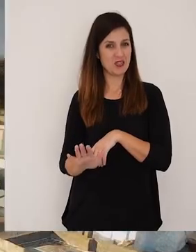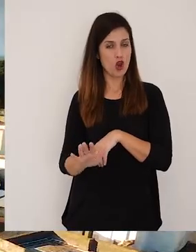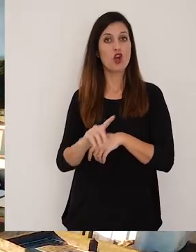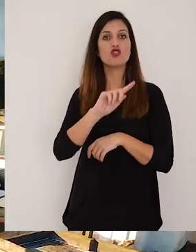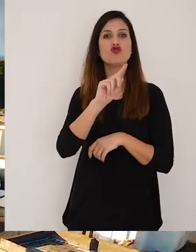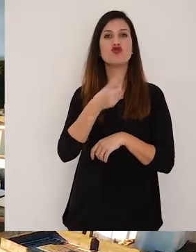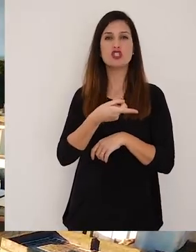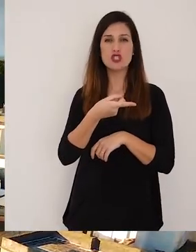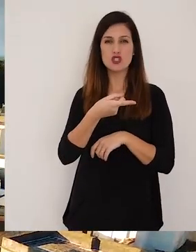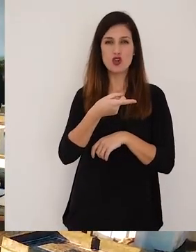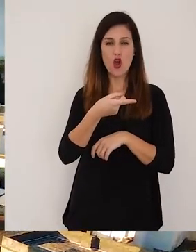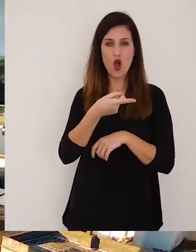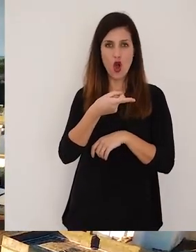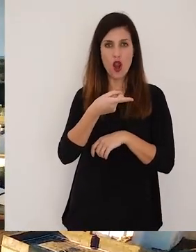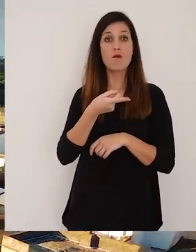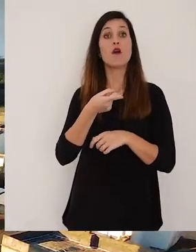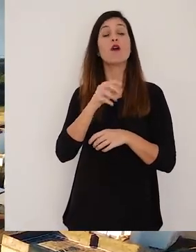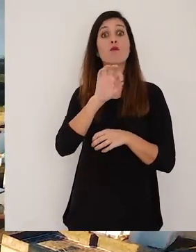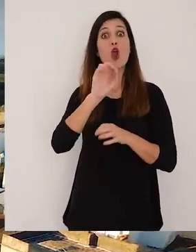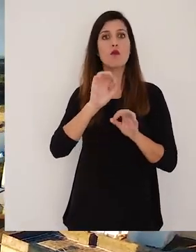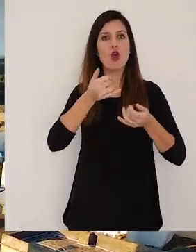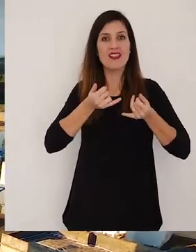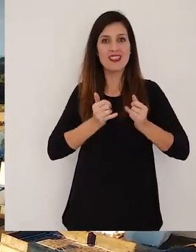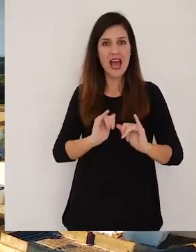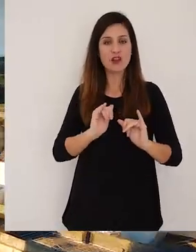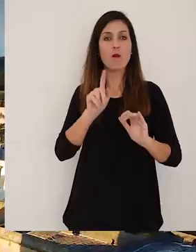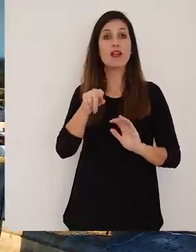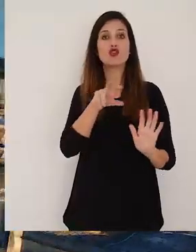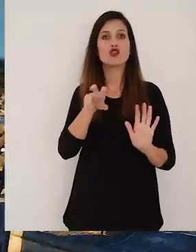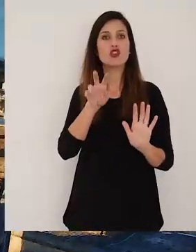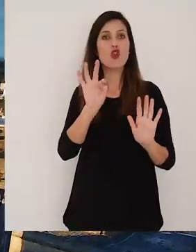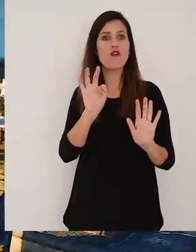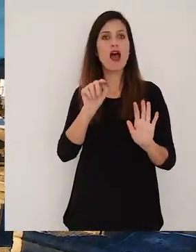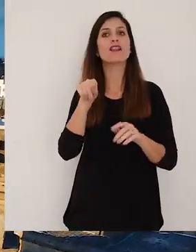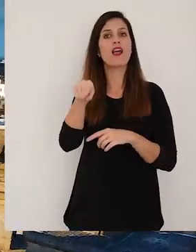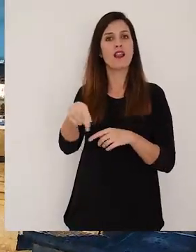lucugnanese Girolamo Comi, nato a Casamassella nel 1890.